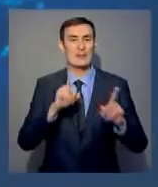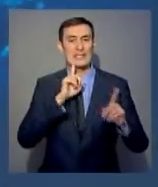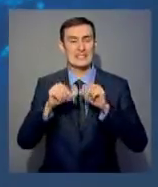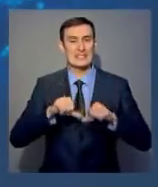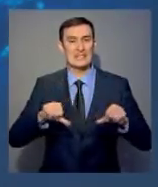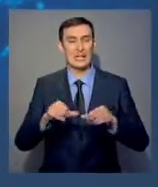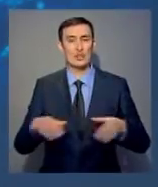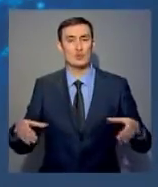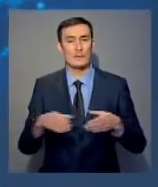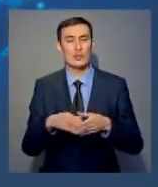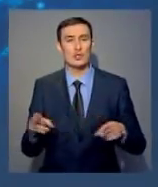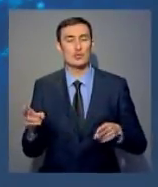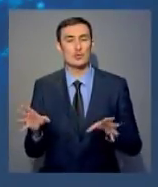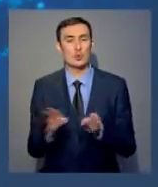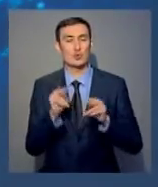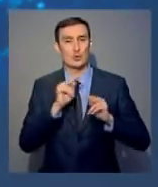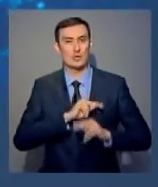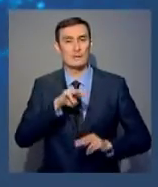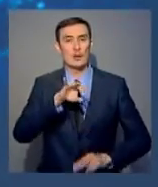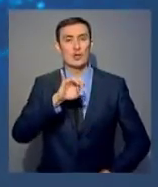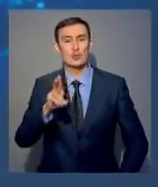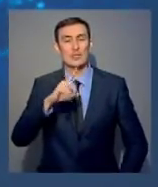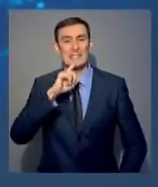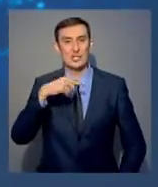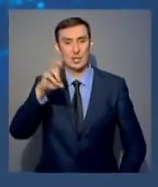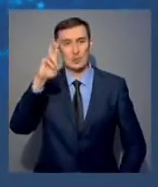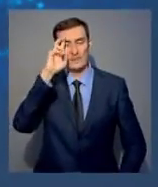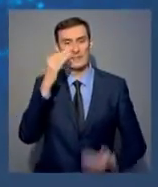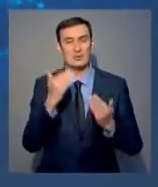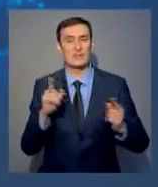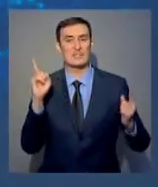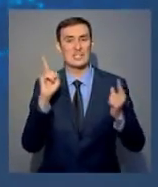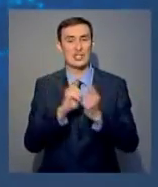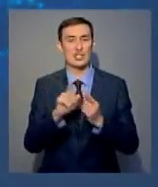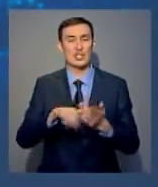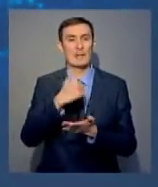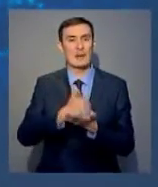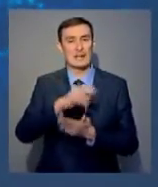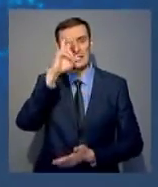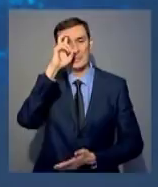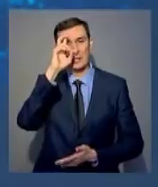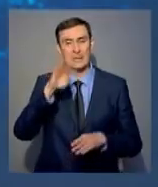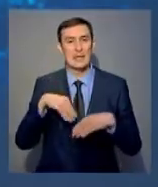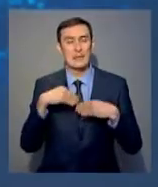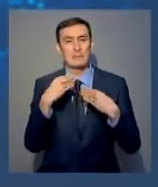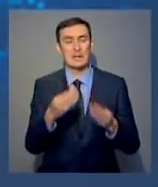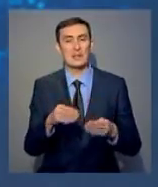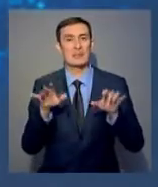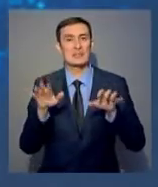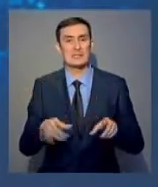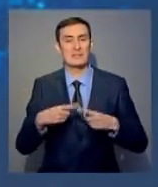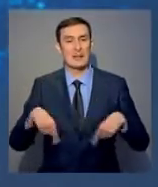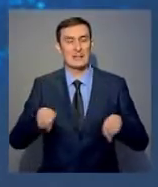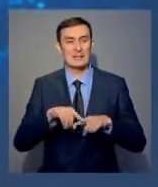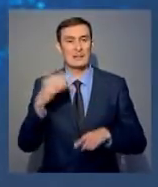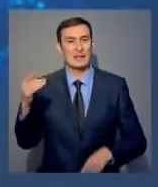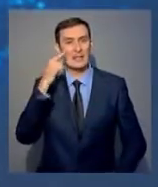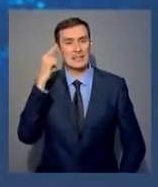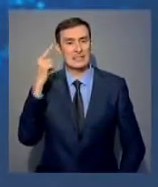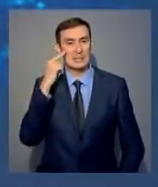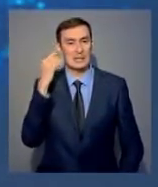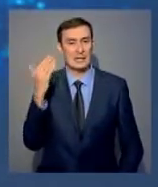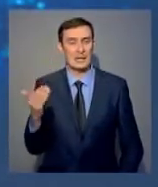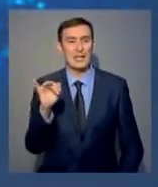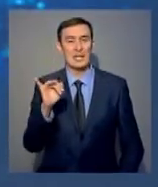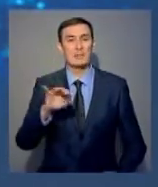совета сотрудничества тюркоязычных стран на сегодняшней встрече глава казахстана передал председательство в организации к английской стороне